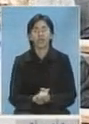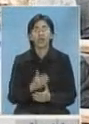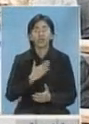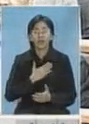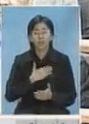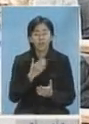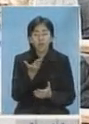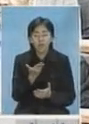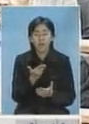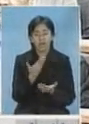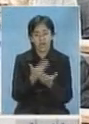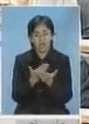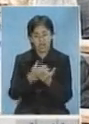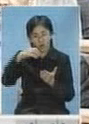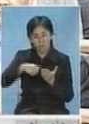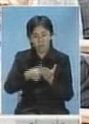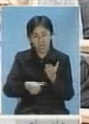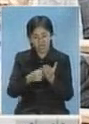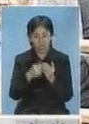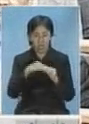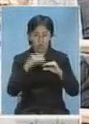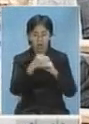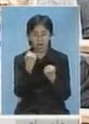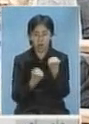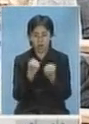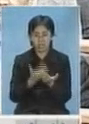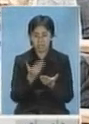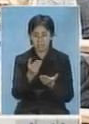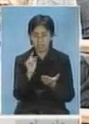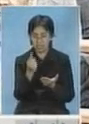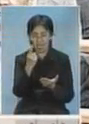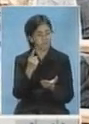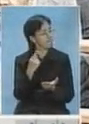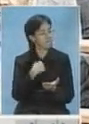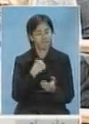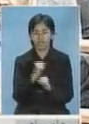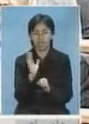งบประมาณของกรมสรรพสามิตในโครงการรถยนต์คันแรกซึ่งไม่ควรดำเนินการขอบพระคุณครับท่านประธานครับ